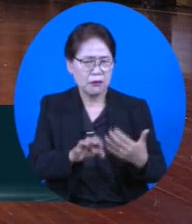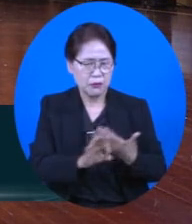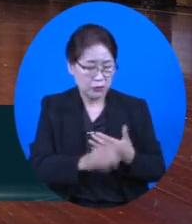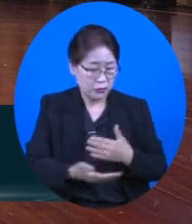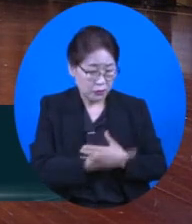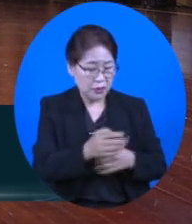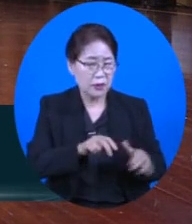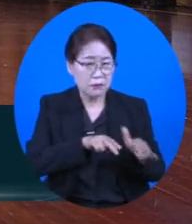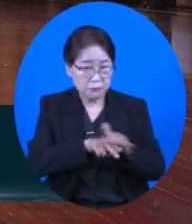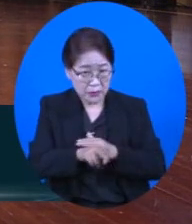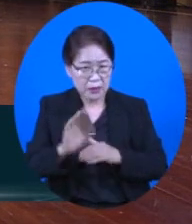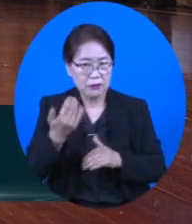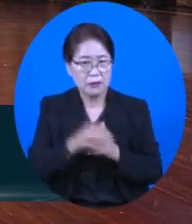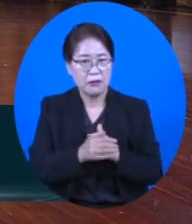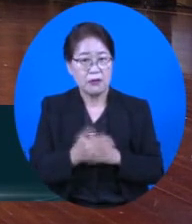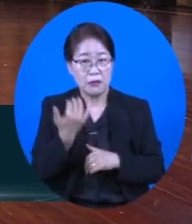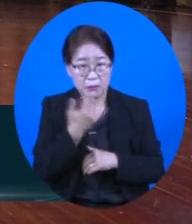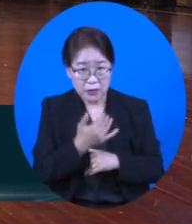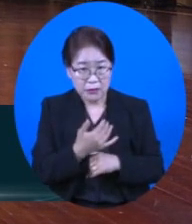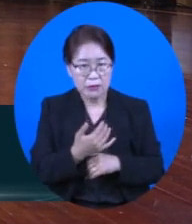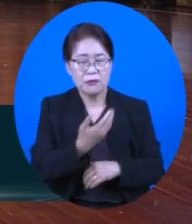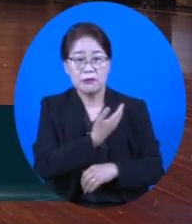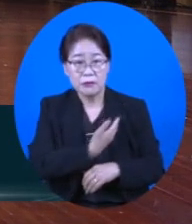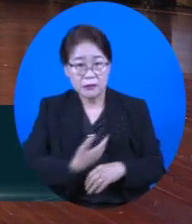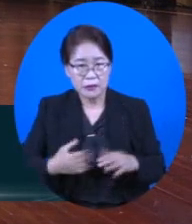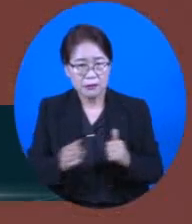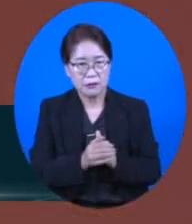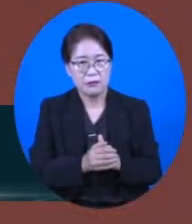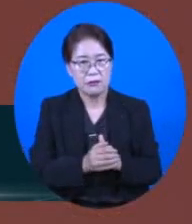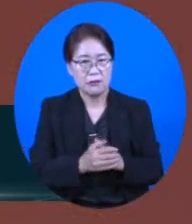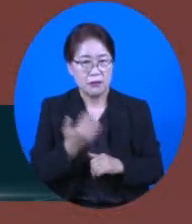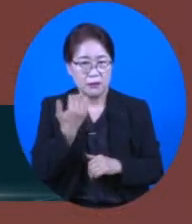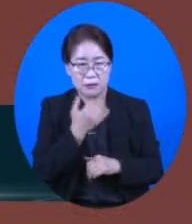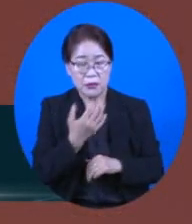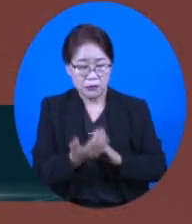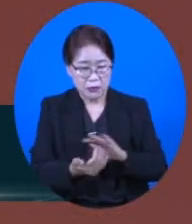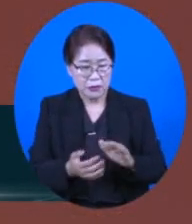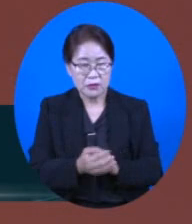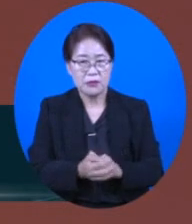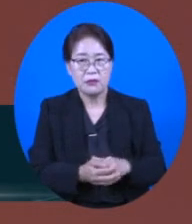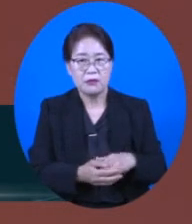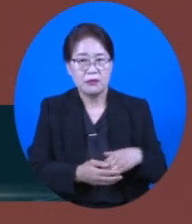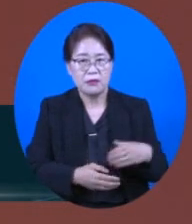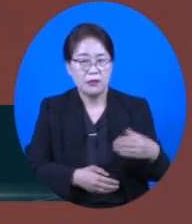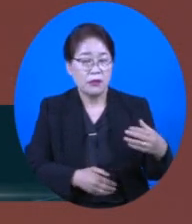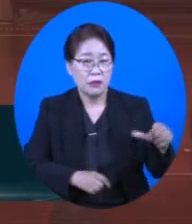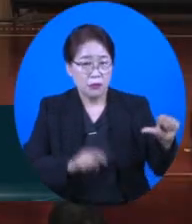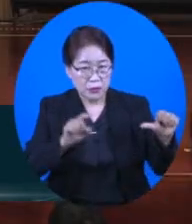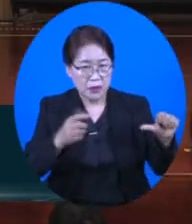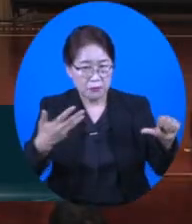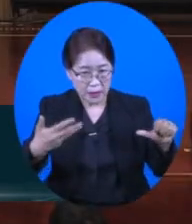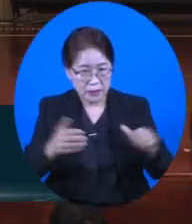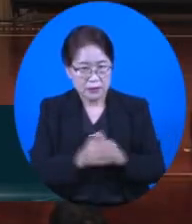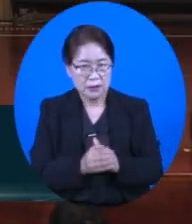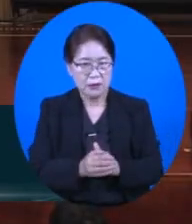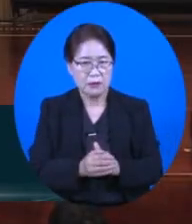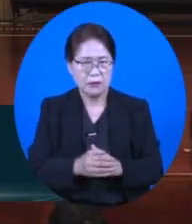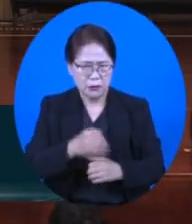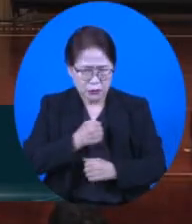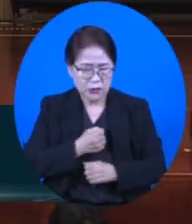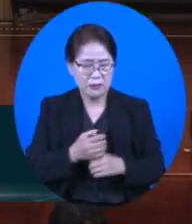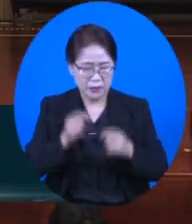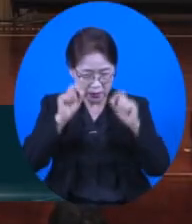피하리라. 베드로 사도는 베드로전서 5장 8절과 9절에서 이렇게 말씀합니다. 다 같이요. 근신하라